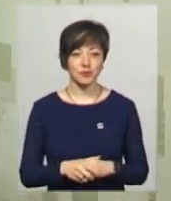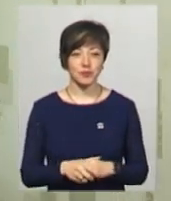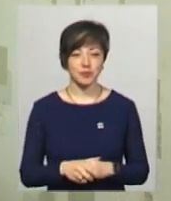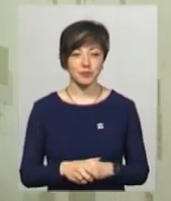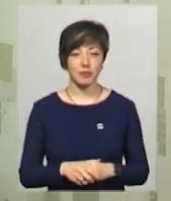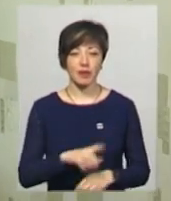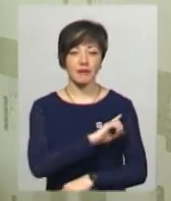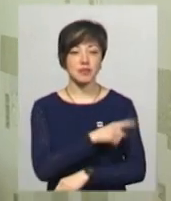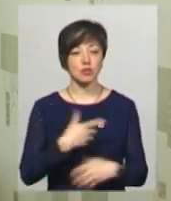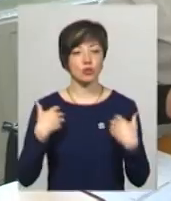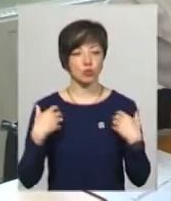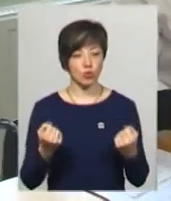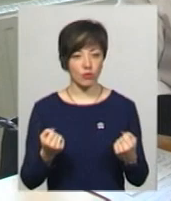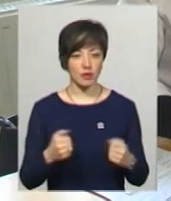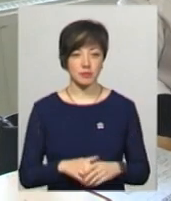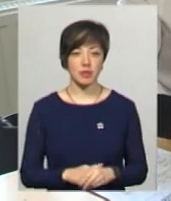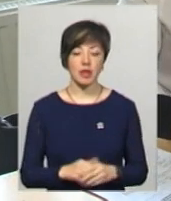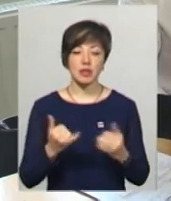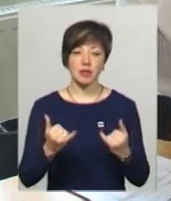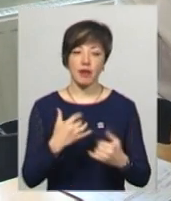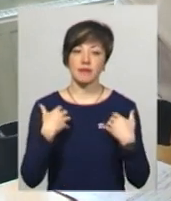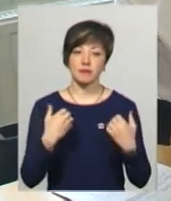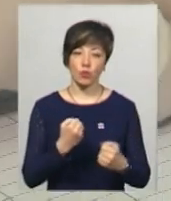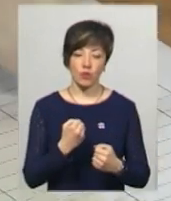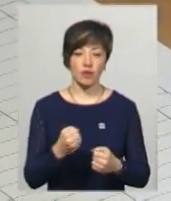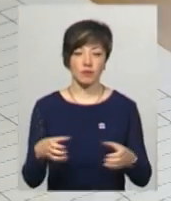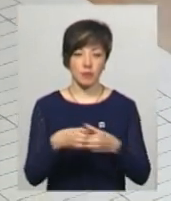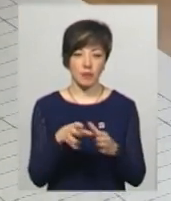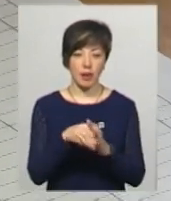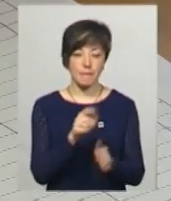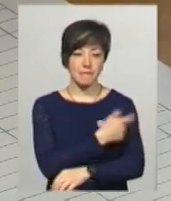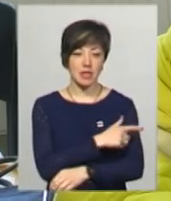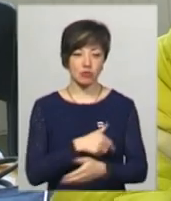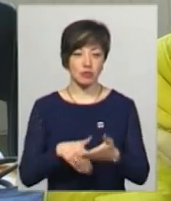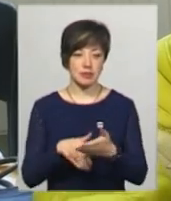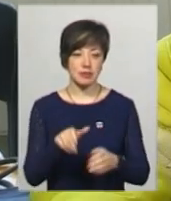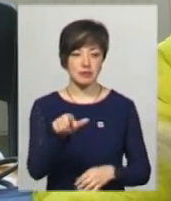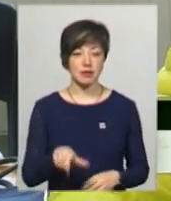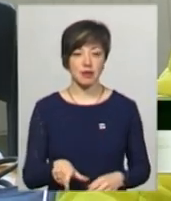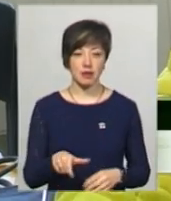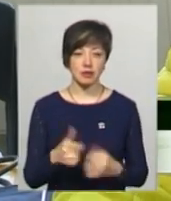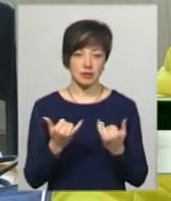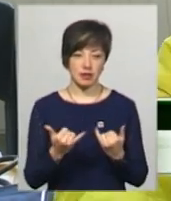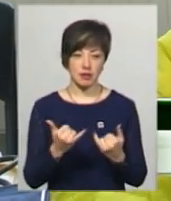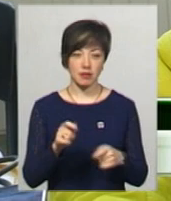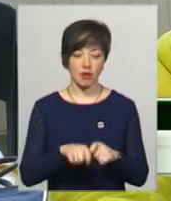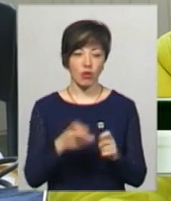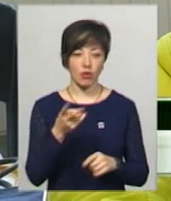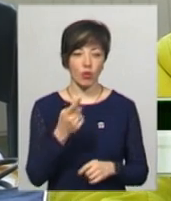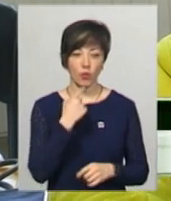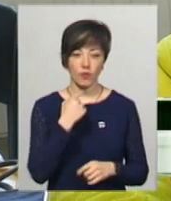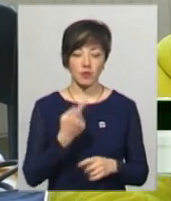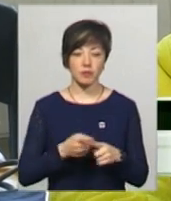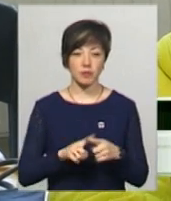фізичне здоров'я. Для фізичного здоров'я в складі бригади є медична сестра. Ось вже вона мені аналіз крові